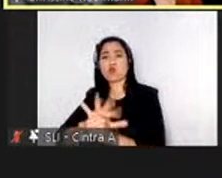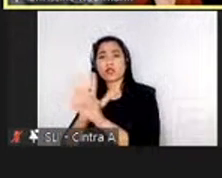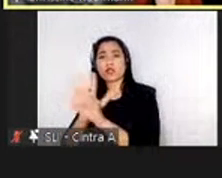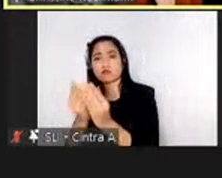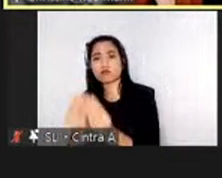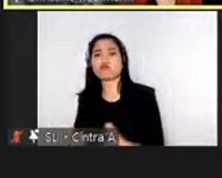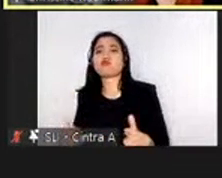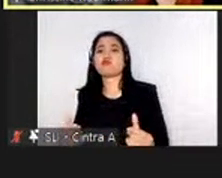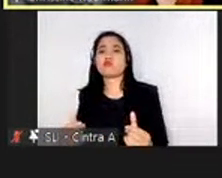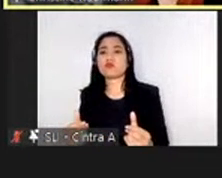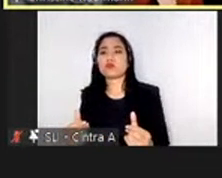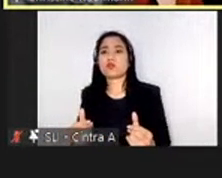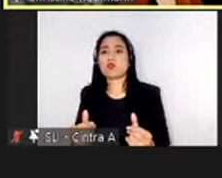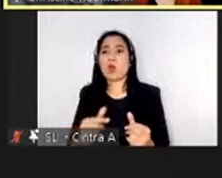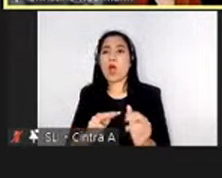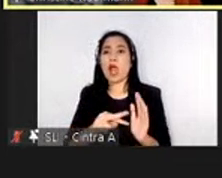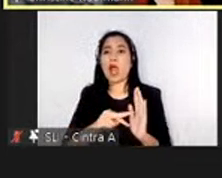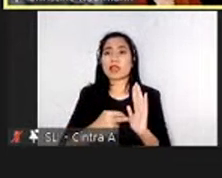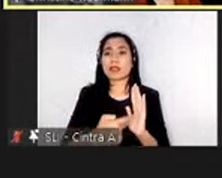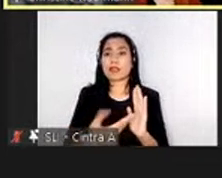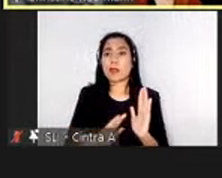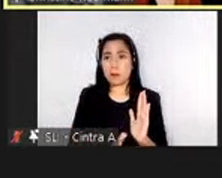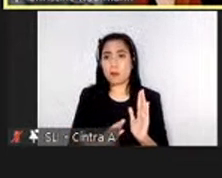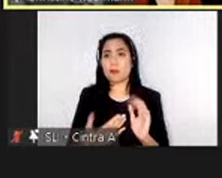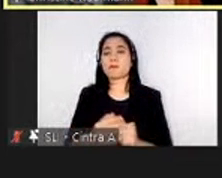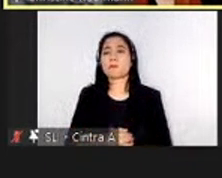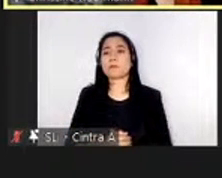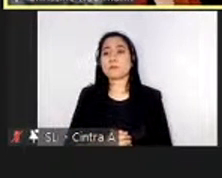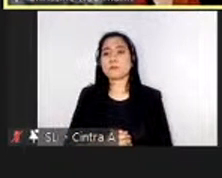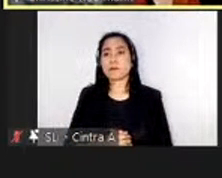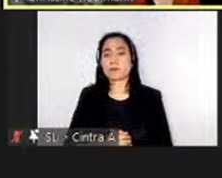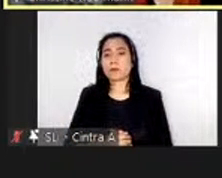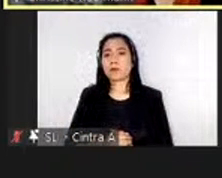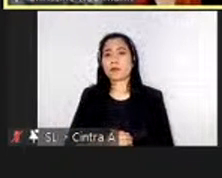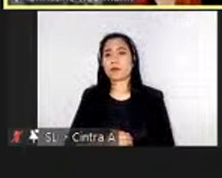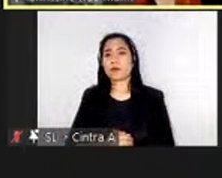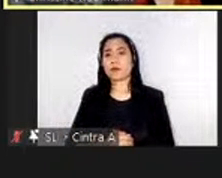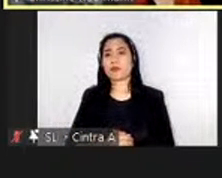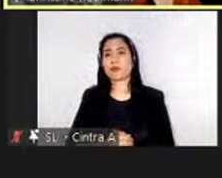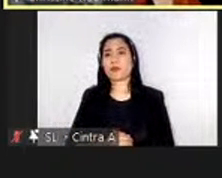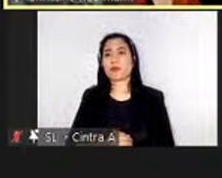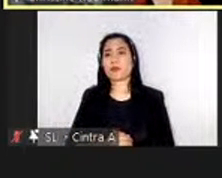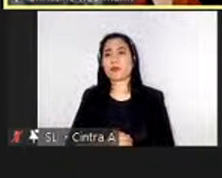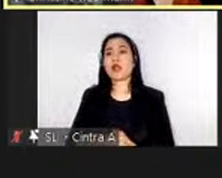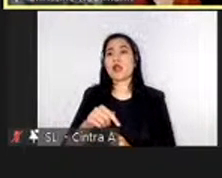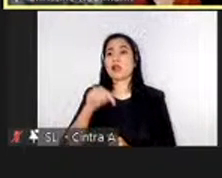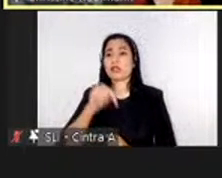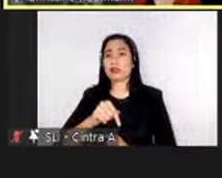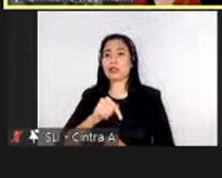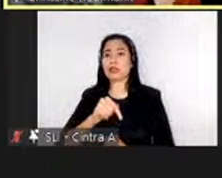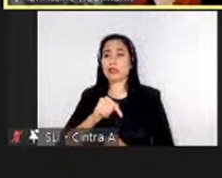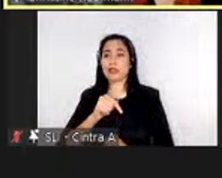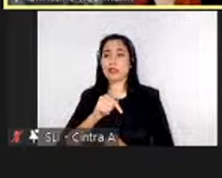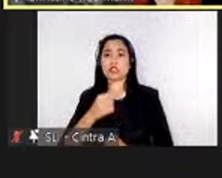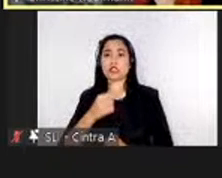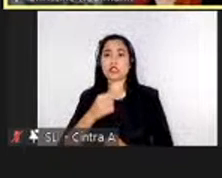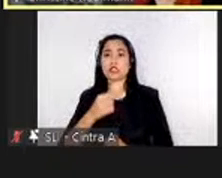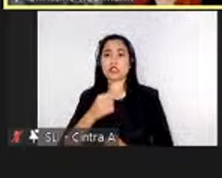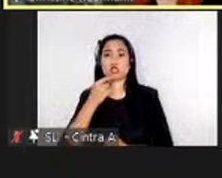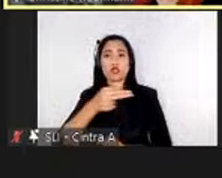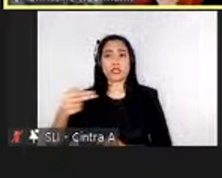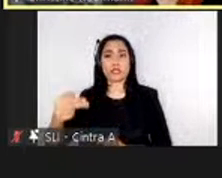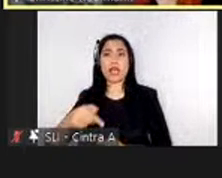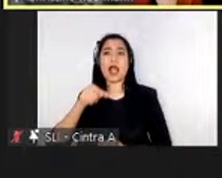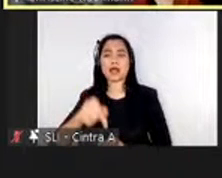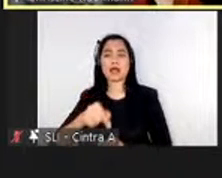artinya artinya terutama dalam konteks Indonesia jaring pengamanan sosial bagi pekerja menjadi